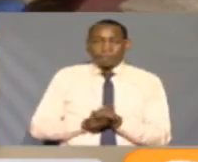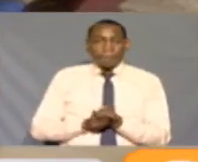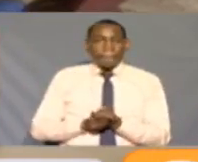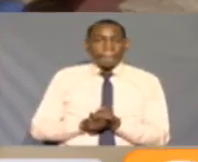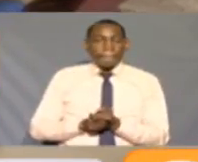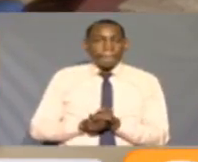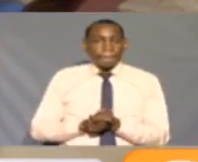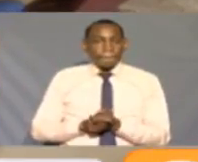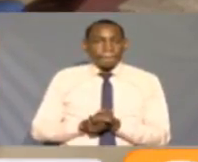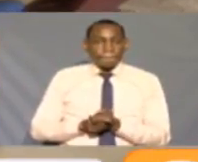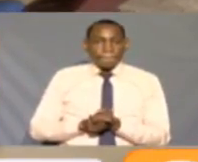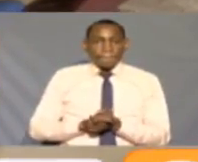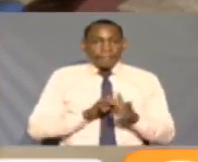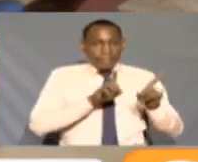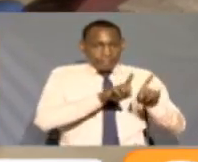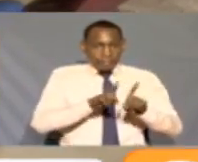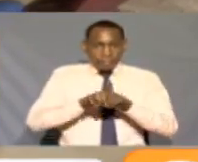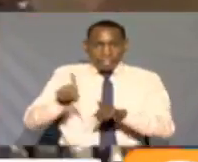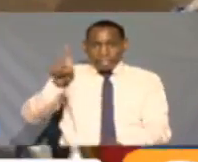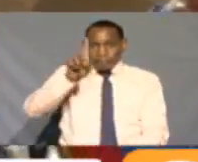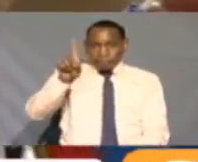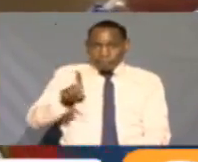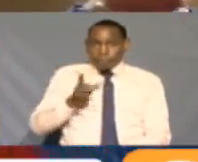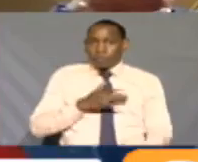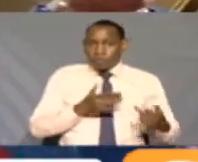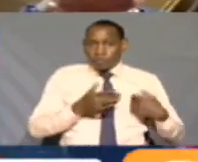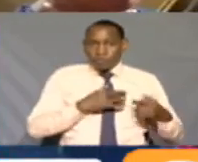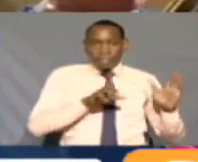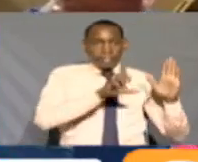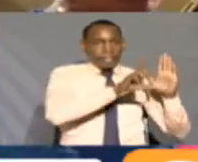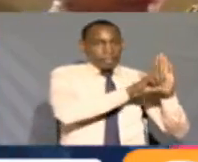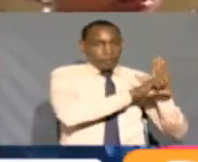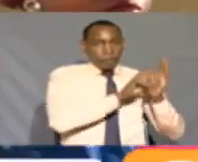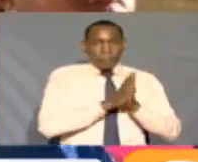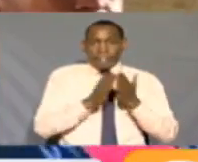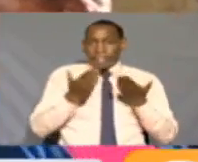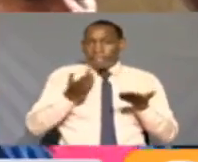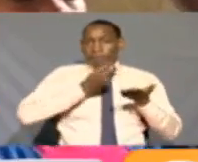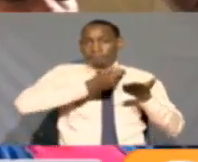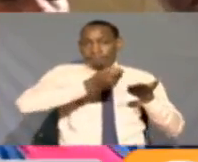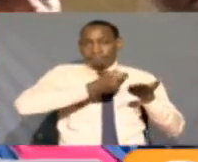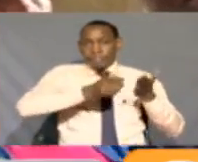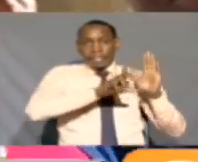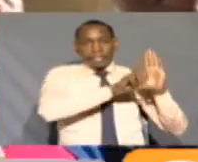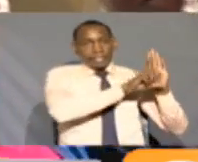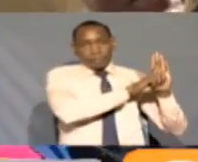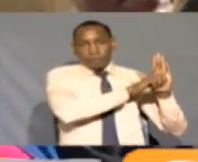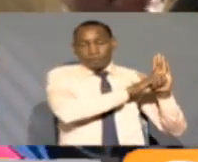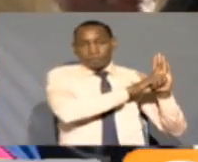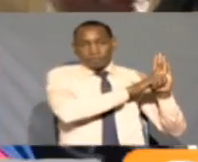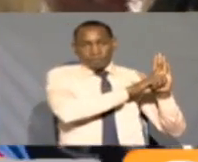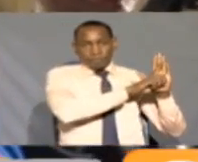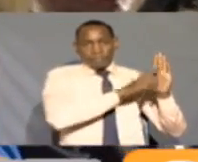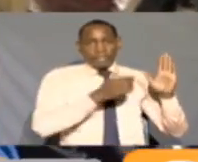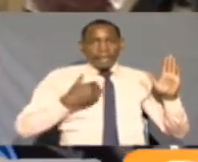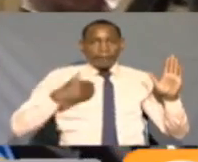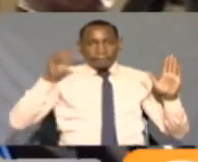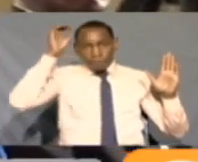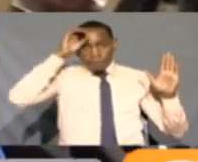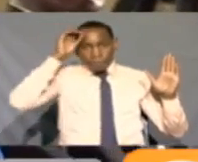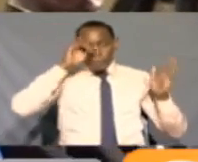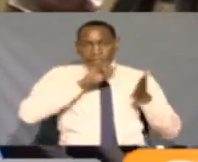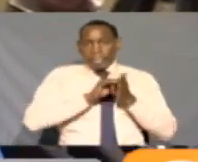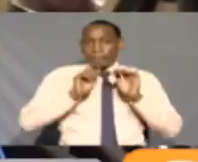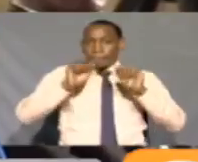more questions in. Tukisalia katika hilo swali kuhusiana na sheria zetu na jinsi ambavyo zimeandikwa. Tinega, ana maoni ambayo